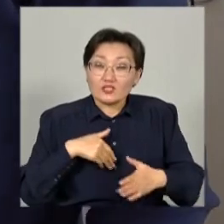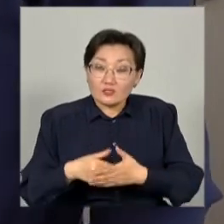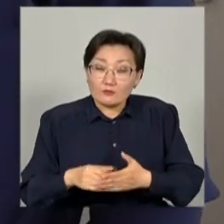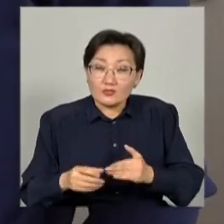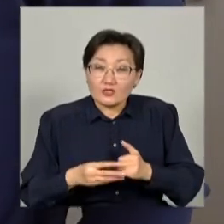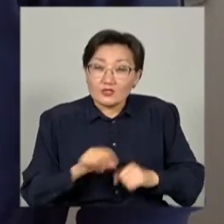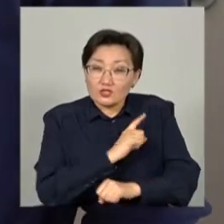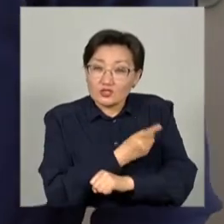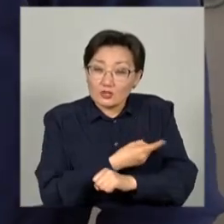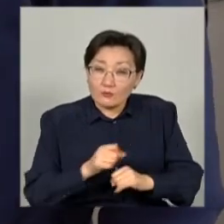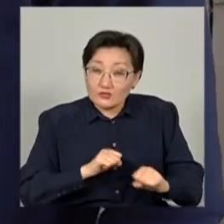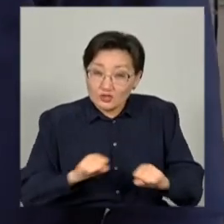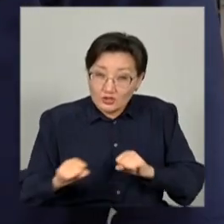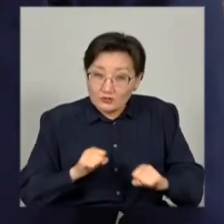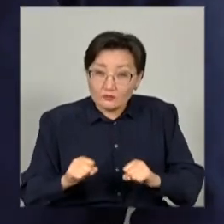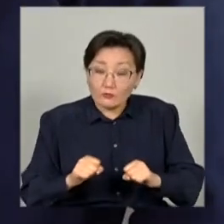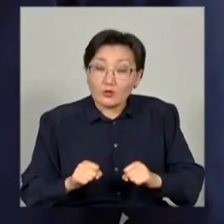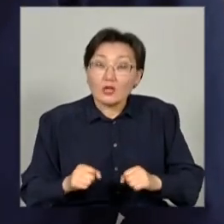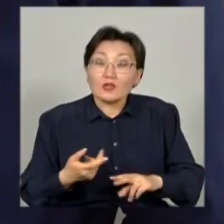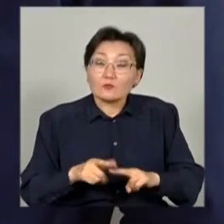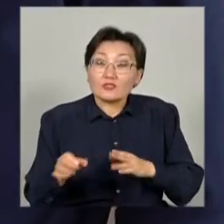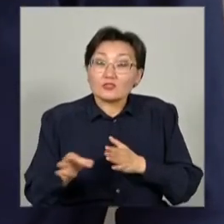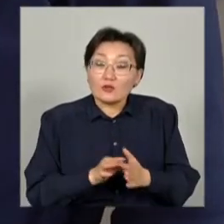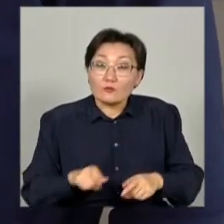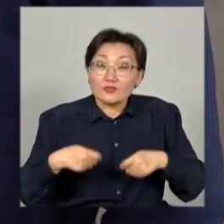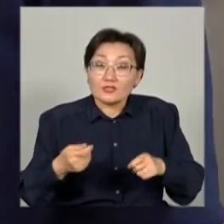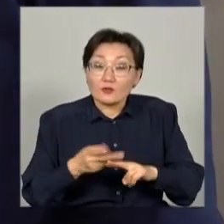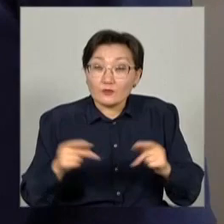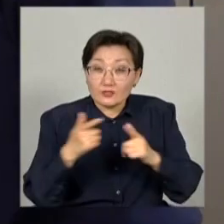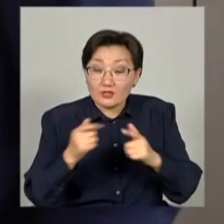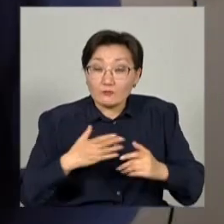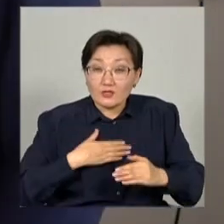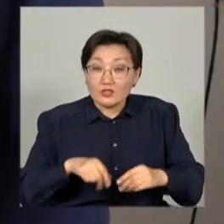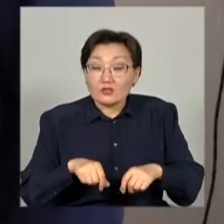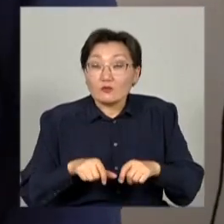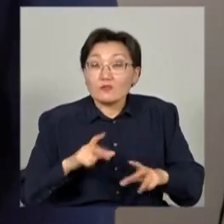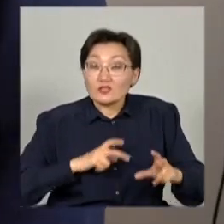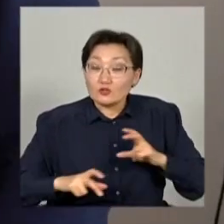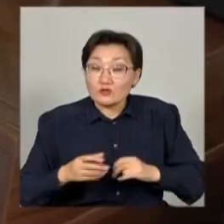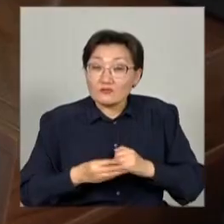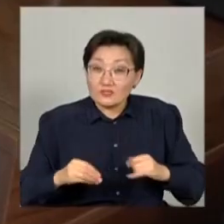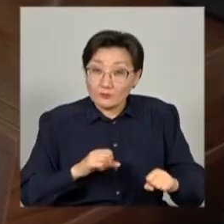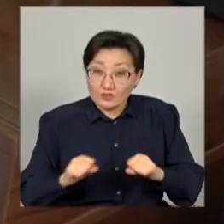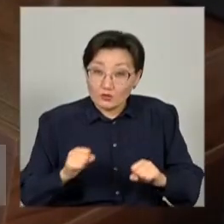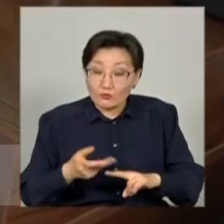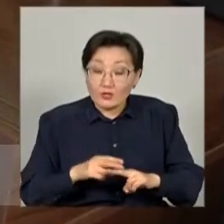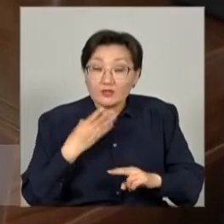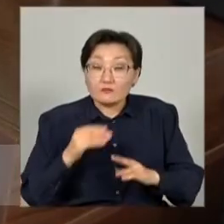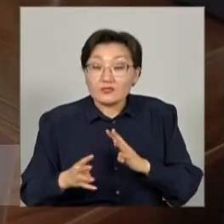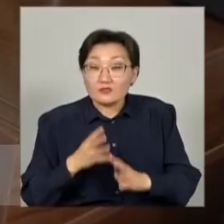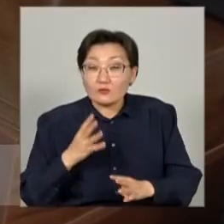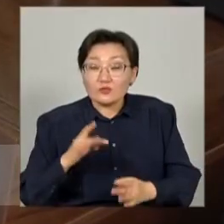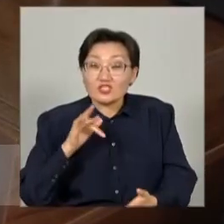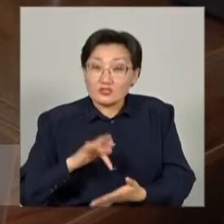толчки или другие признаки сильных землетрясений, то экстренно передаем эти данные нашим коллегам в Институт сейсмологии. А это своего рода